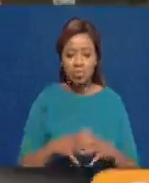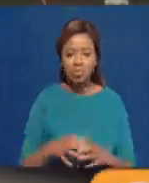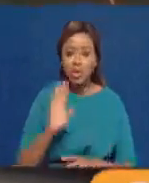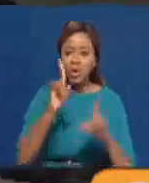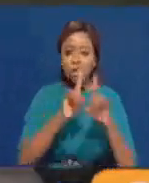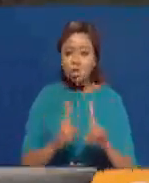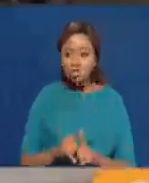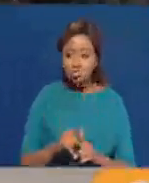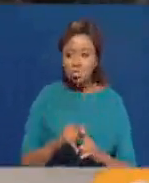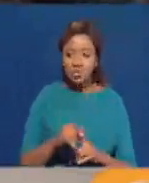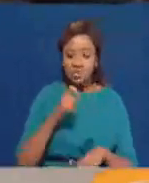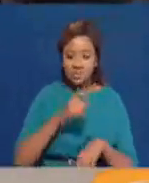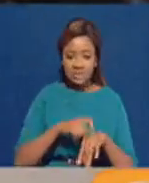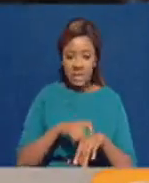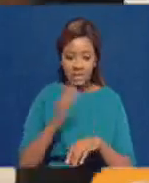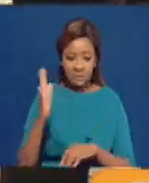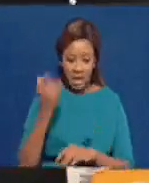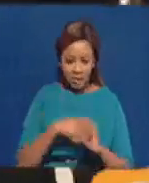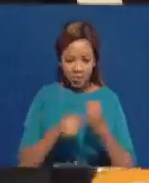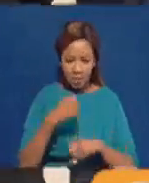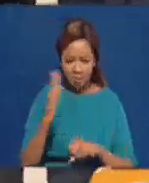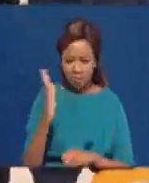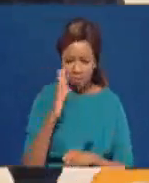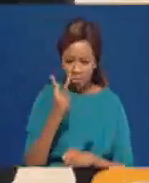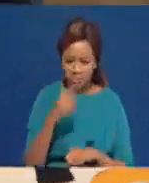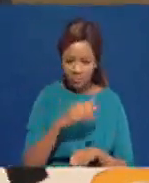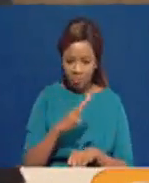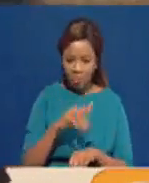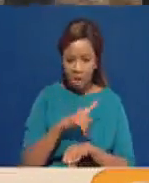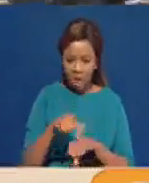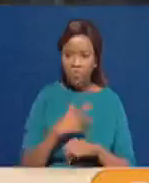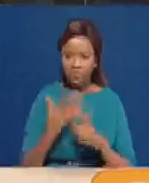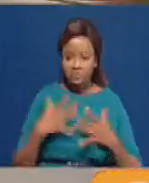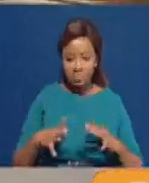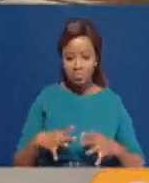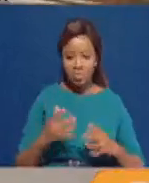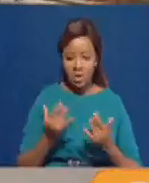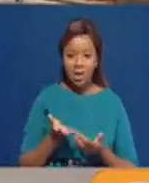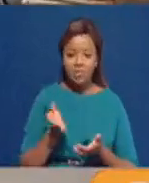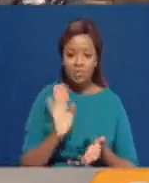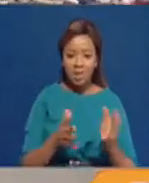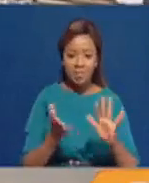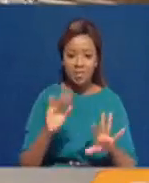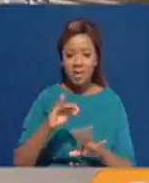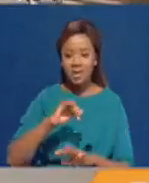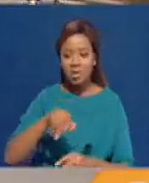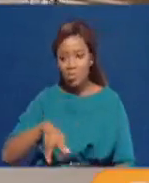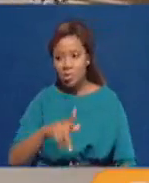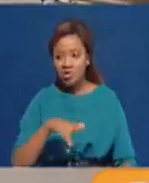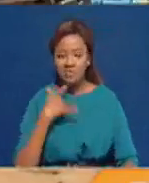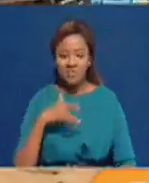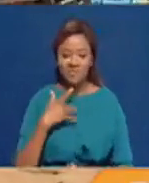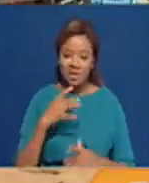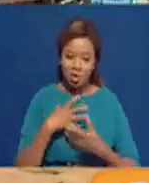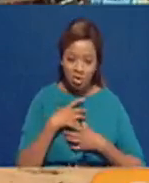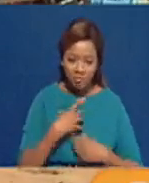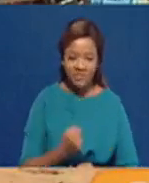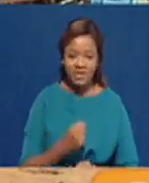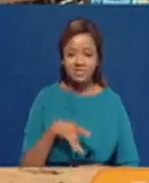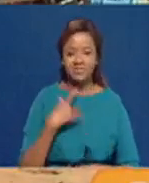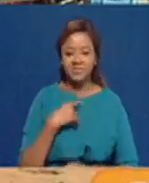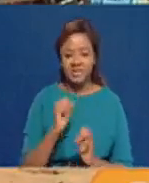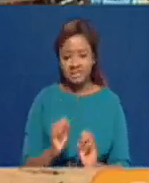the 24-hour security operation, city residents are slowly regaining confidence and the feeling of safety in their